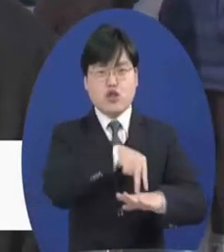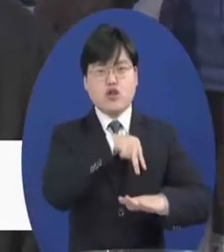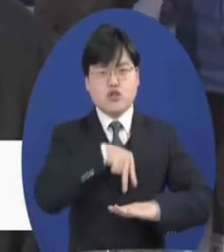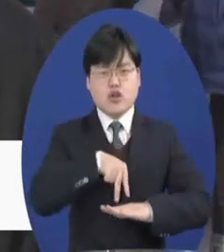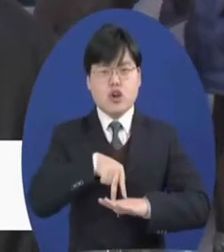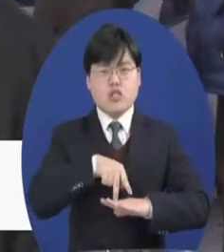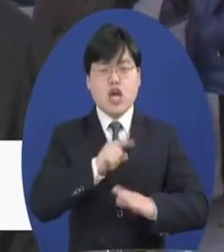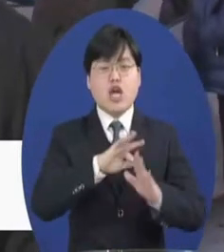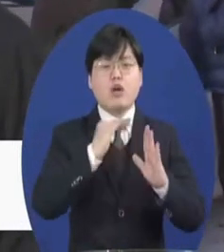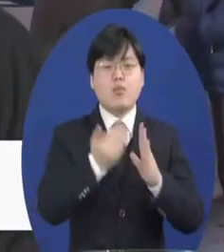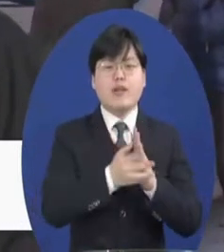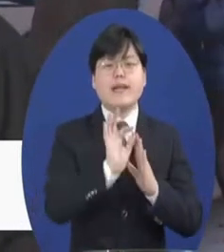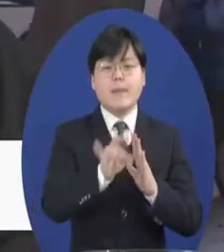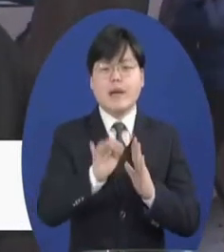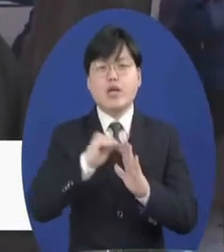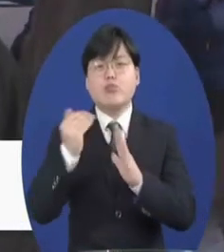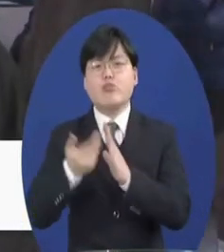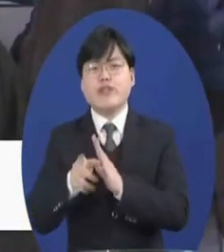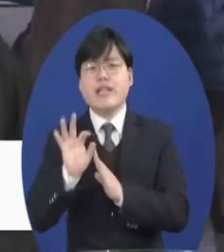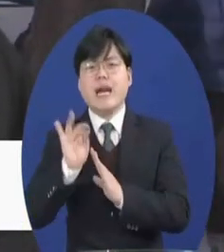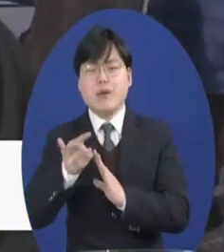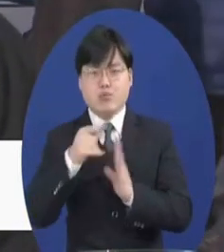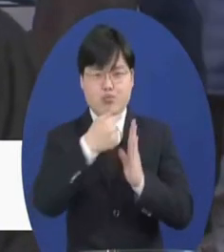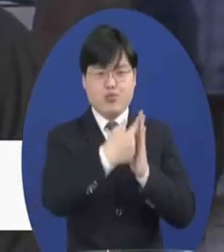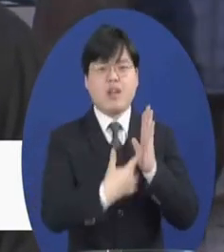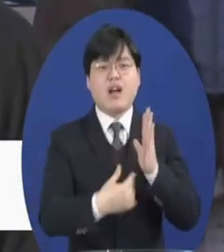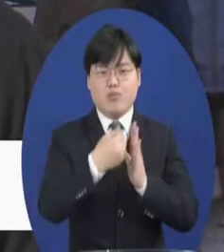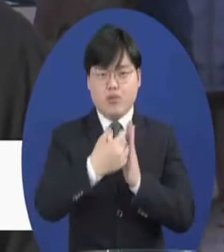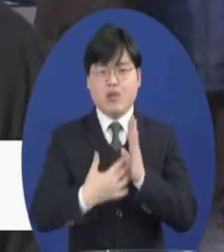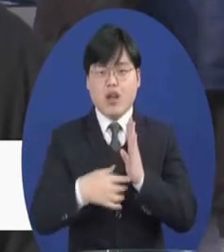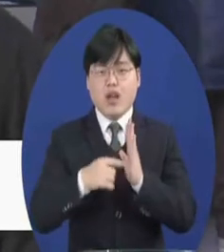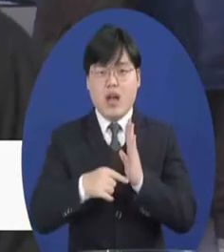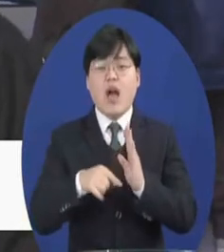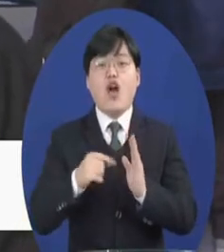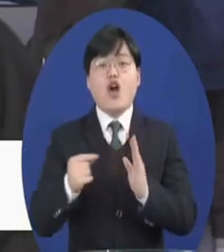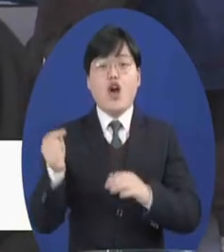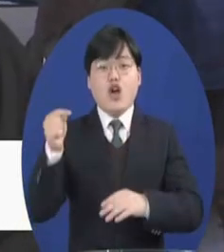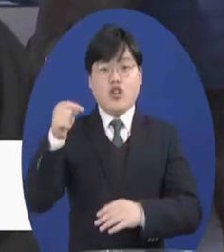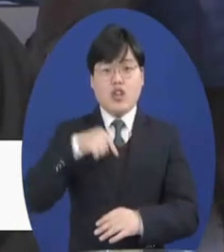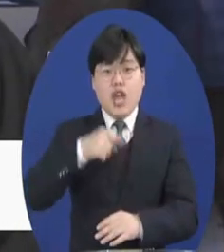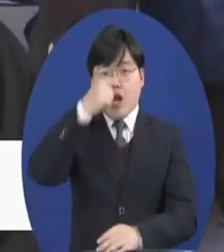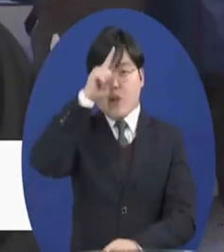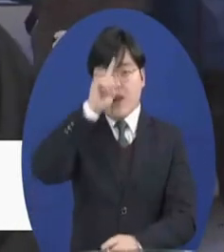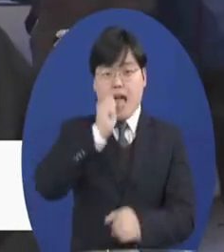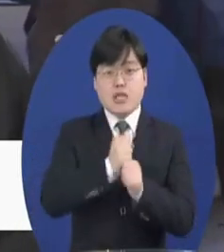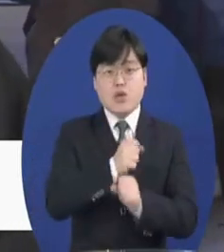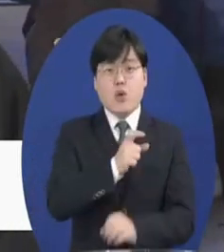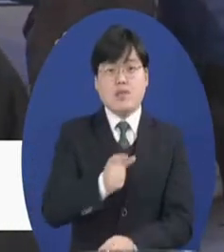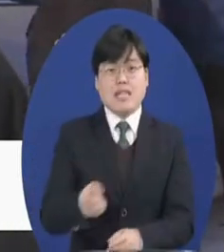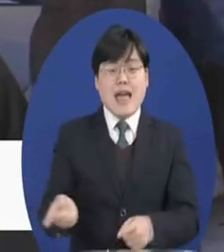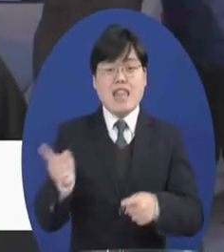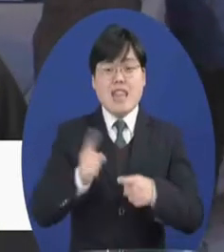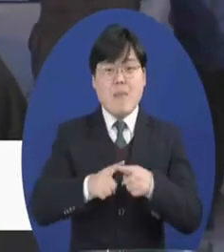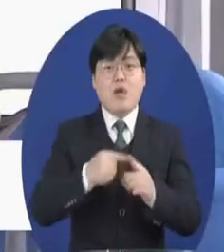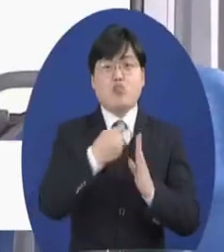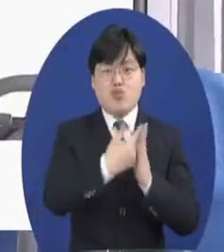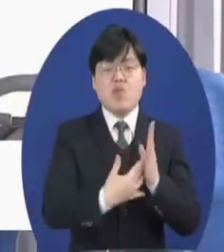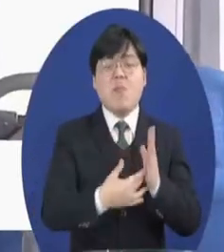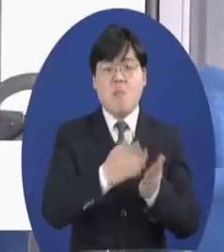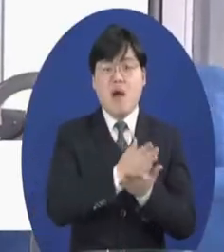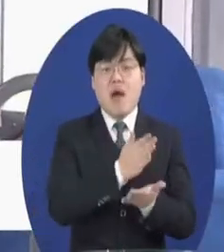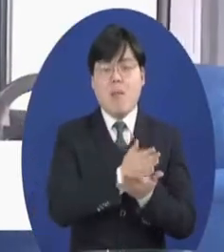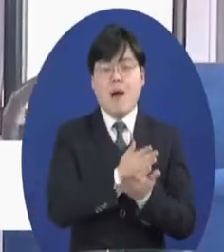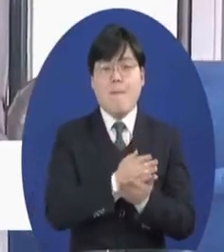бас одоо тэр өрхөөс орж ийн гэдэг бүртгэлээ хийж чинь. Мөн дотор ороод эрүүл мэндийн ажилчид маань бас давхар нөгөө бүртгэлээ хийгээ явж